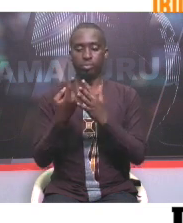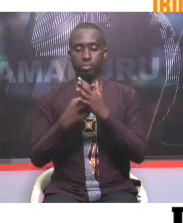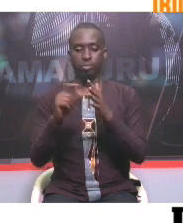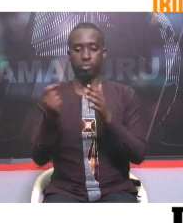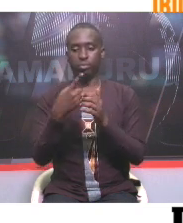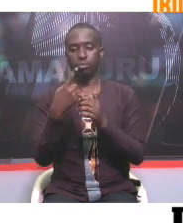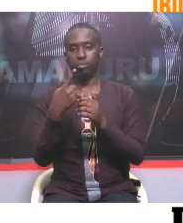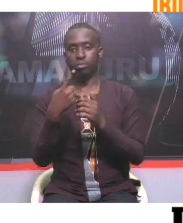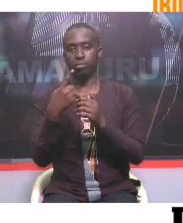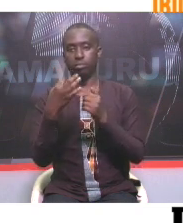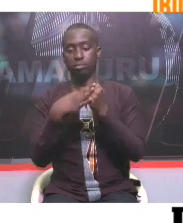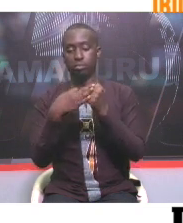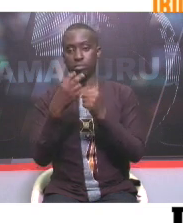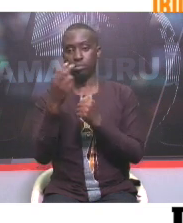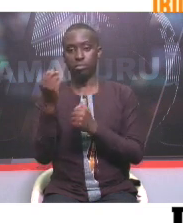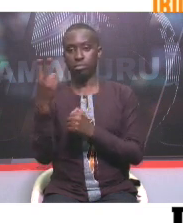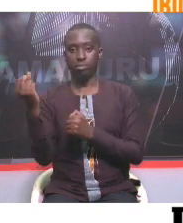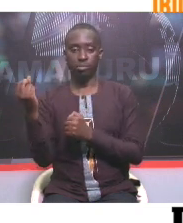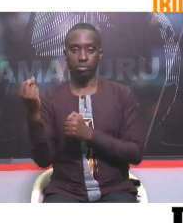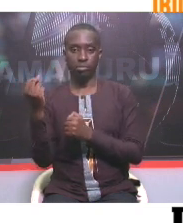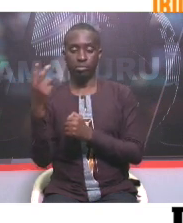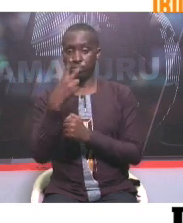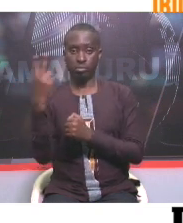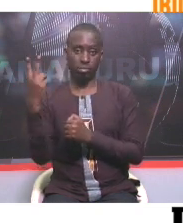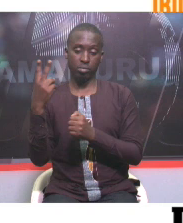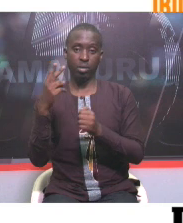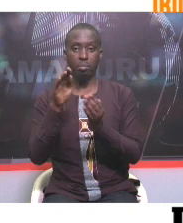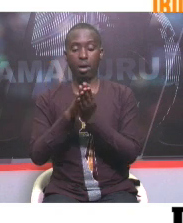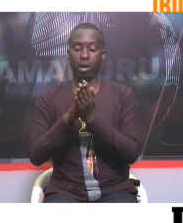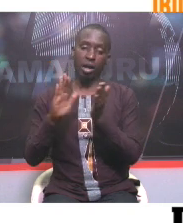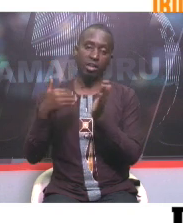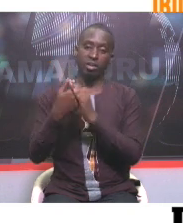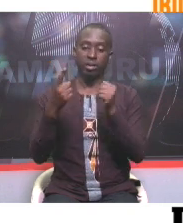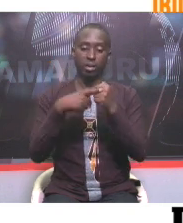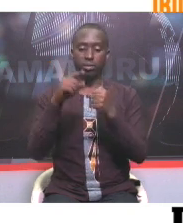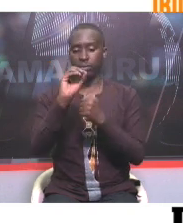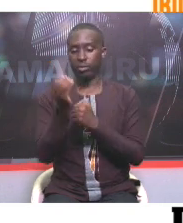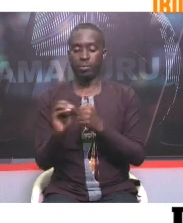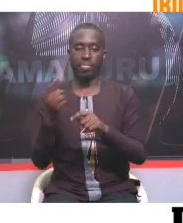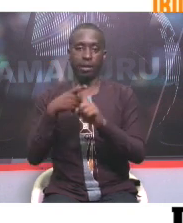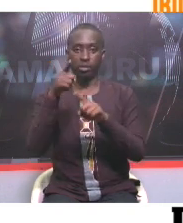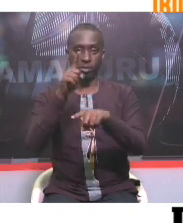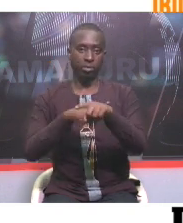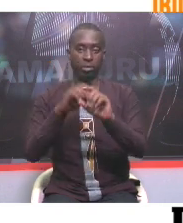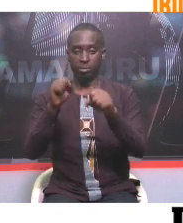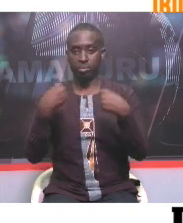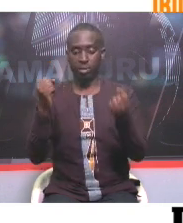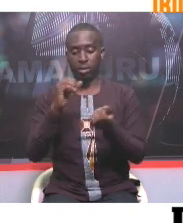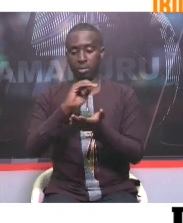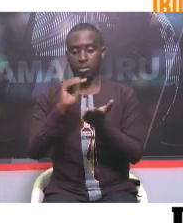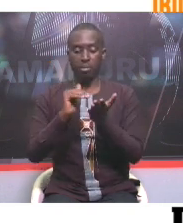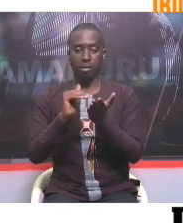kwa 8/2022 iyi banki yongeye kuzamura aya mafaranga yageza kuri 6%. Ariko nabwo ntibyawije ko imibare y'ikigo